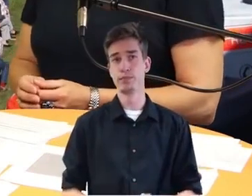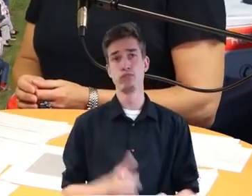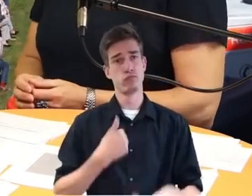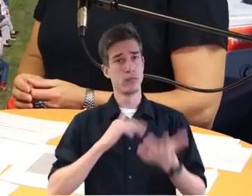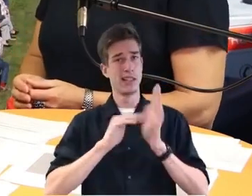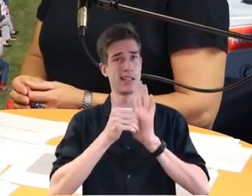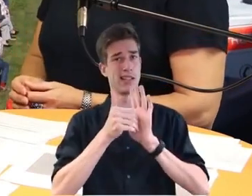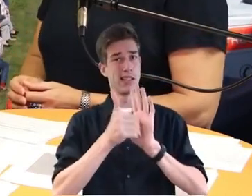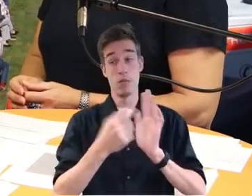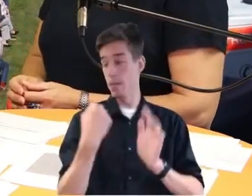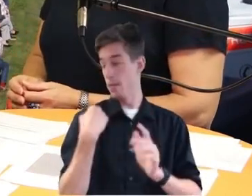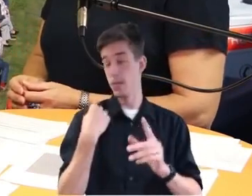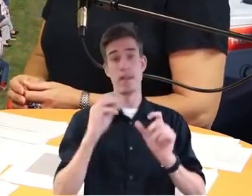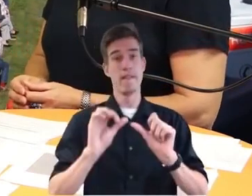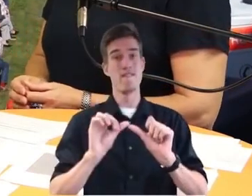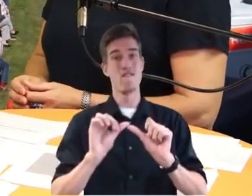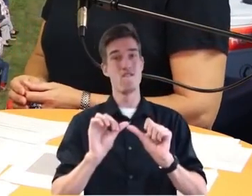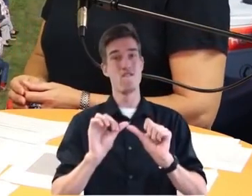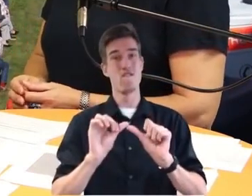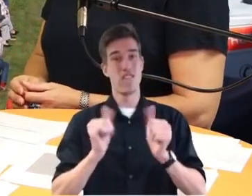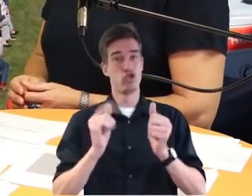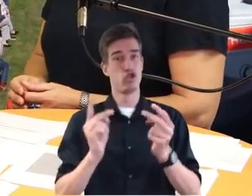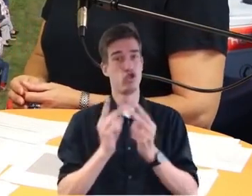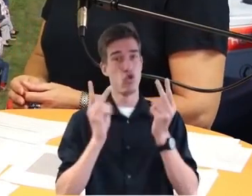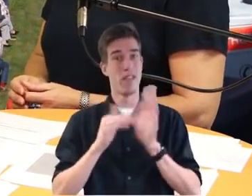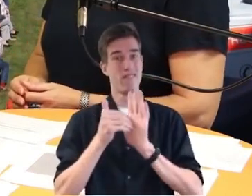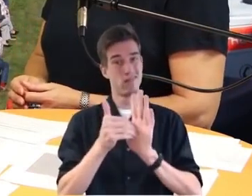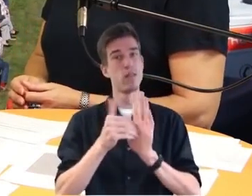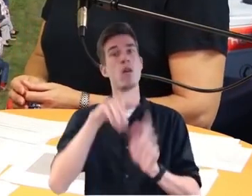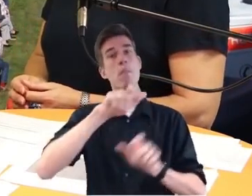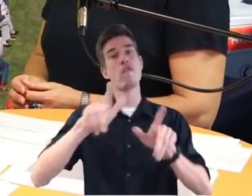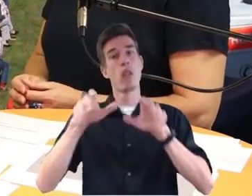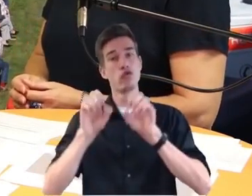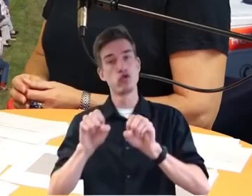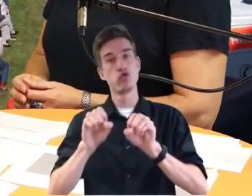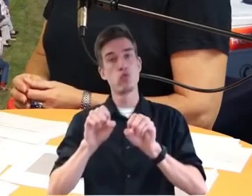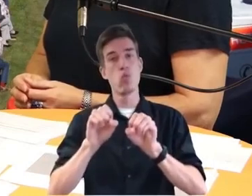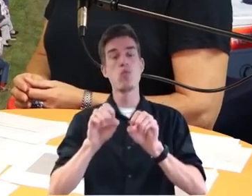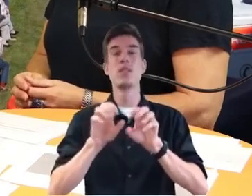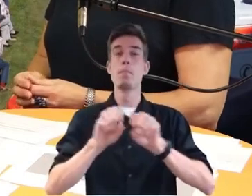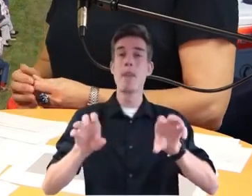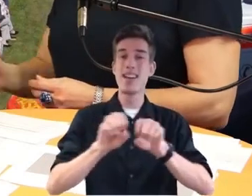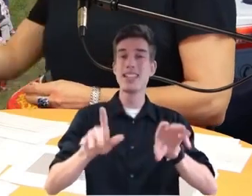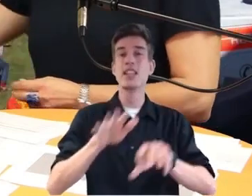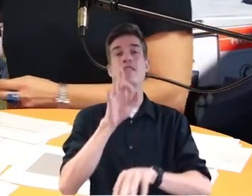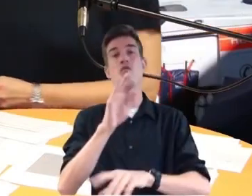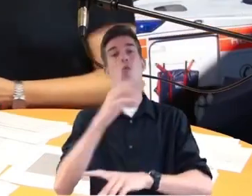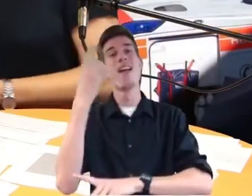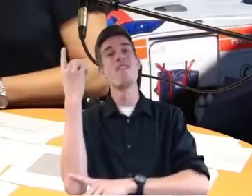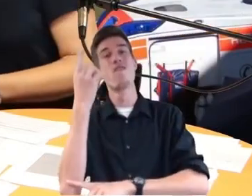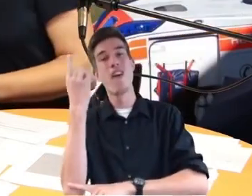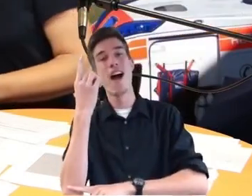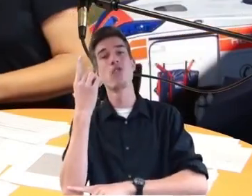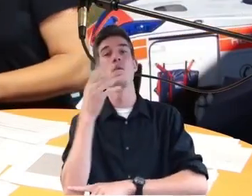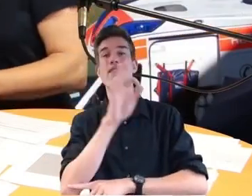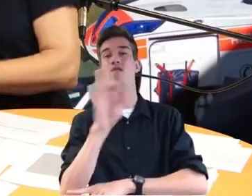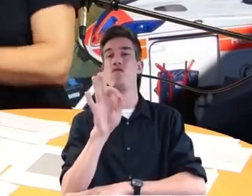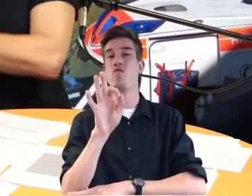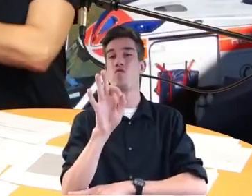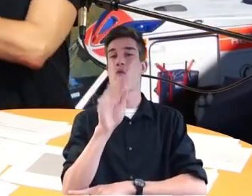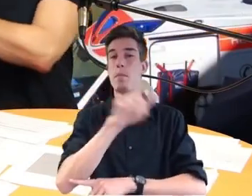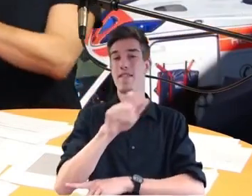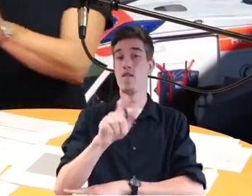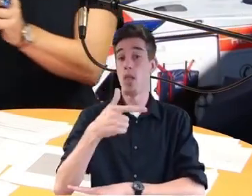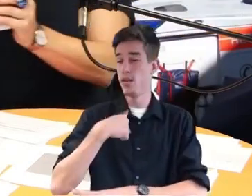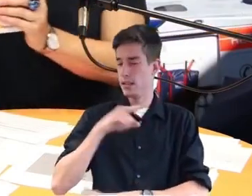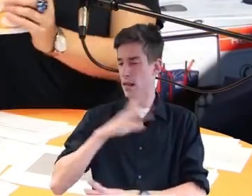wir jetzt ganz frisch raus unser Bevölkerungsschutzmagazin mit der neuen Ausgabe zur Warnung der Bevölkerung. Ich nehme Ihnen das mal